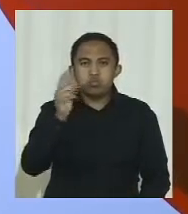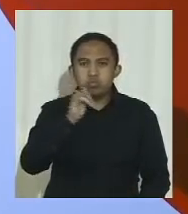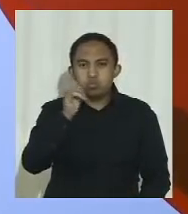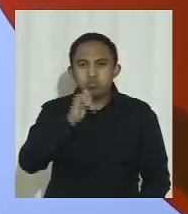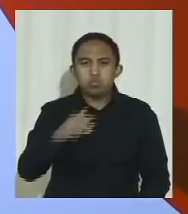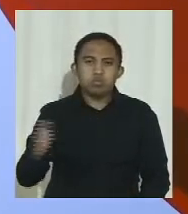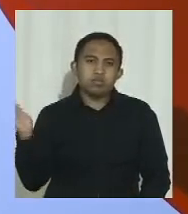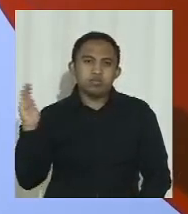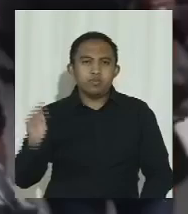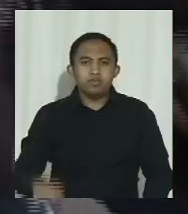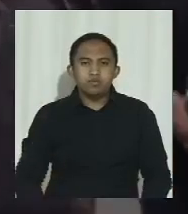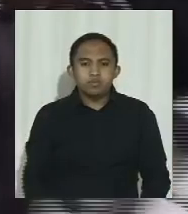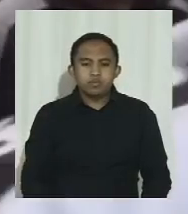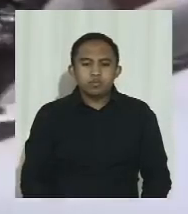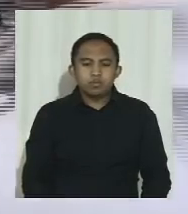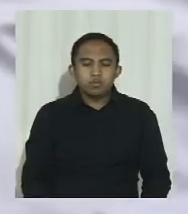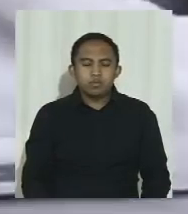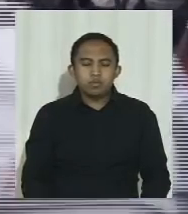Rija Rakotso.